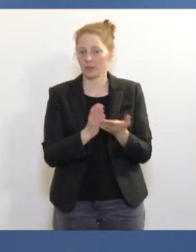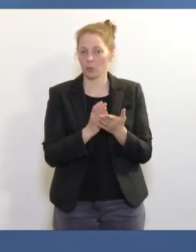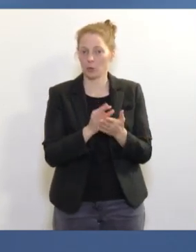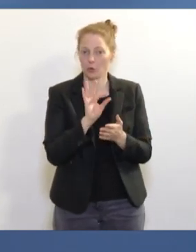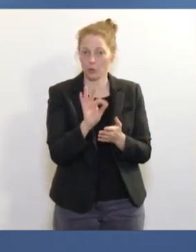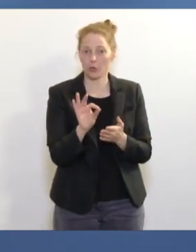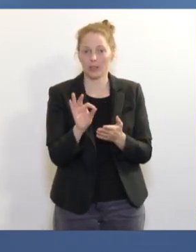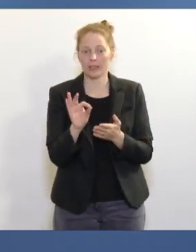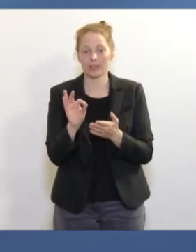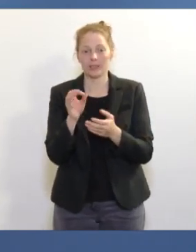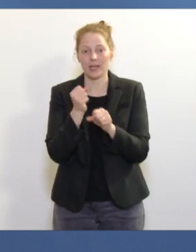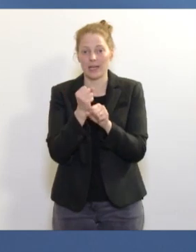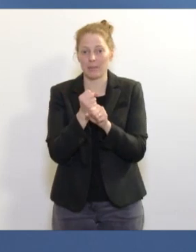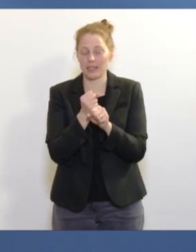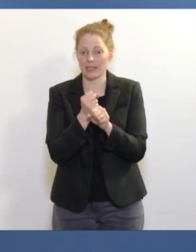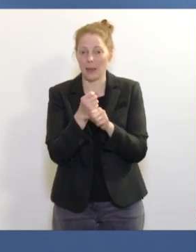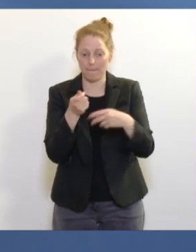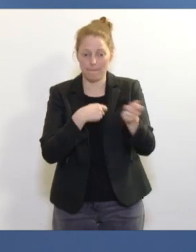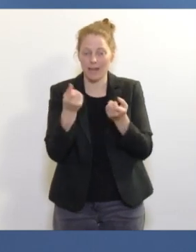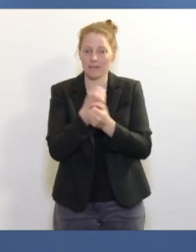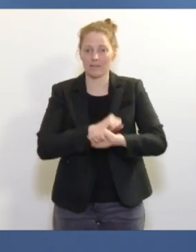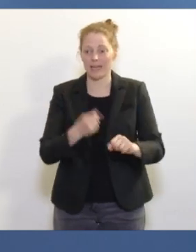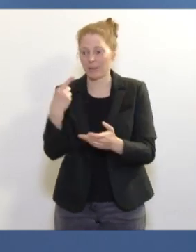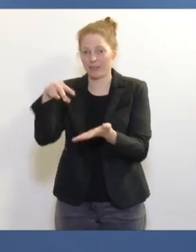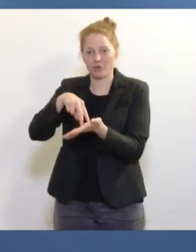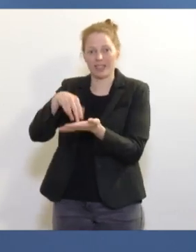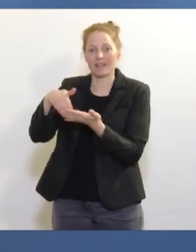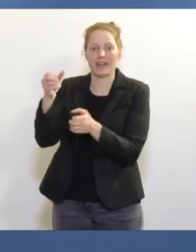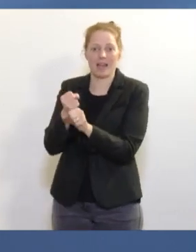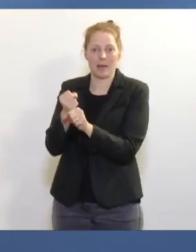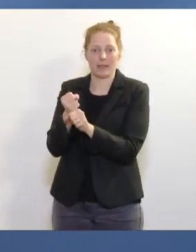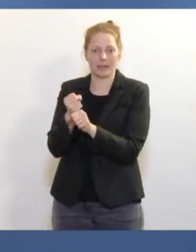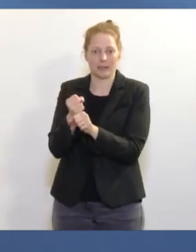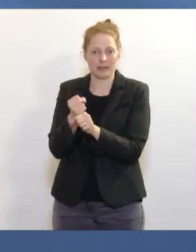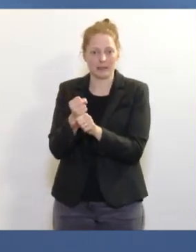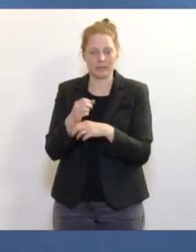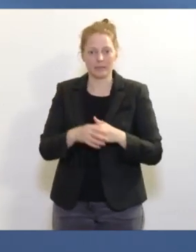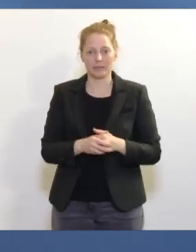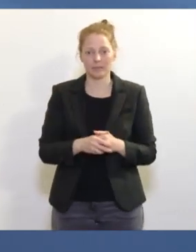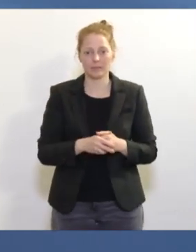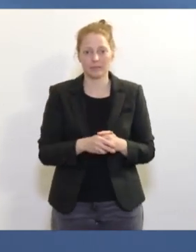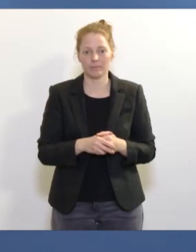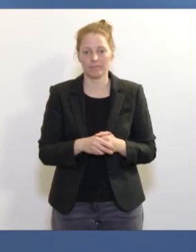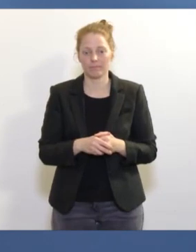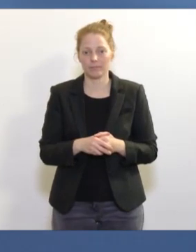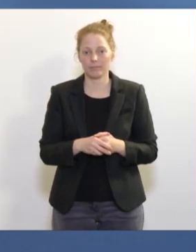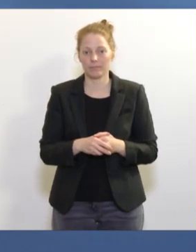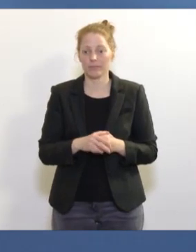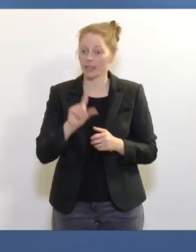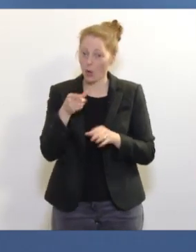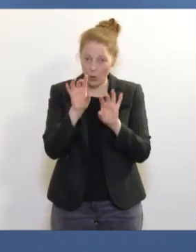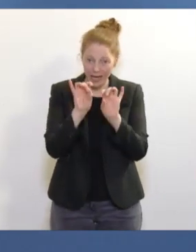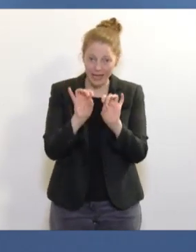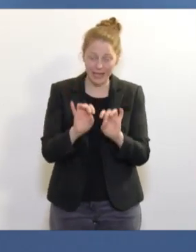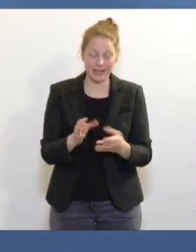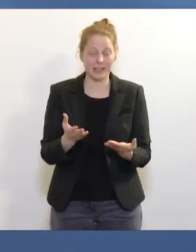Arbeitsmarkt frei sind. Das sind aber die allermeisten Independenten nicht, und die wollen dadurch nicht sein. Darüber hinaus habe ich auch noch erklärt, dass